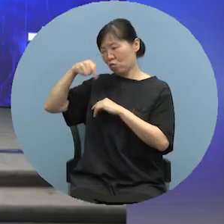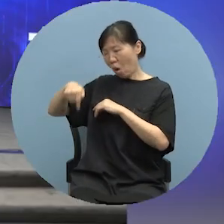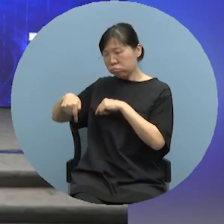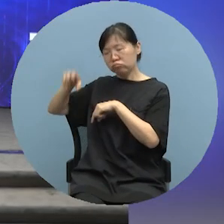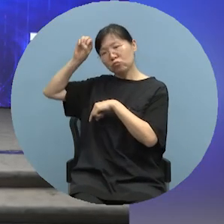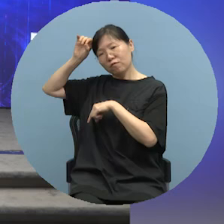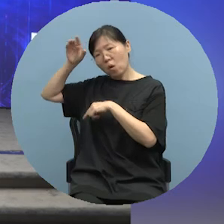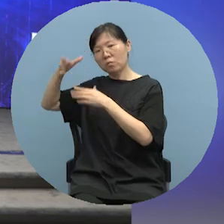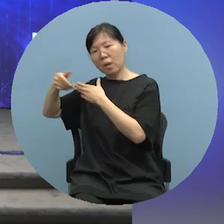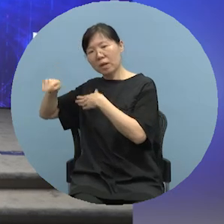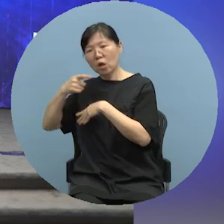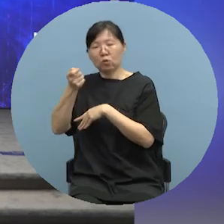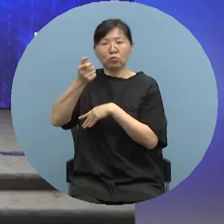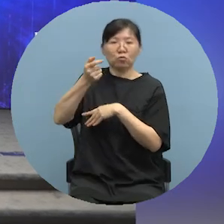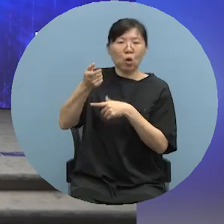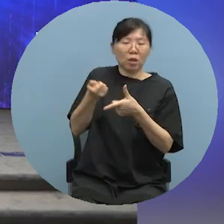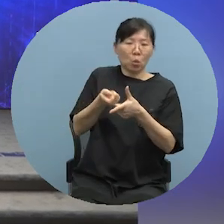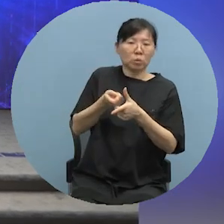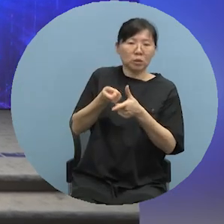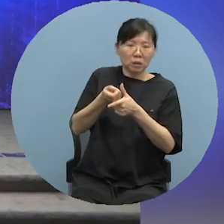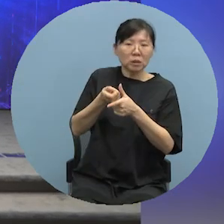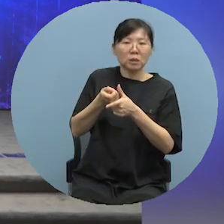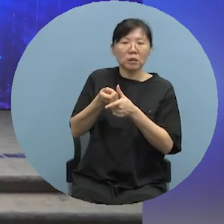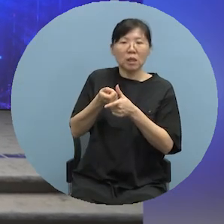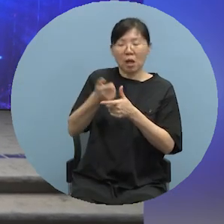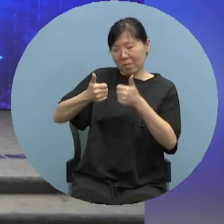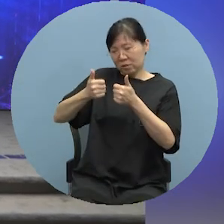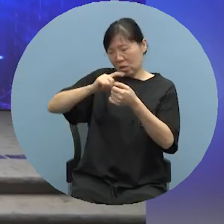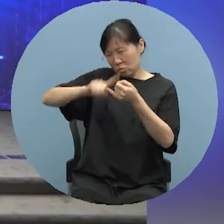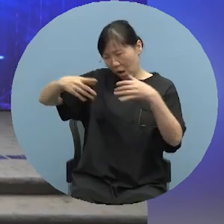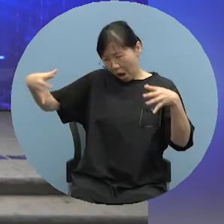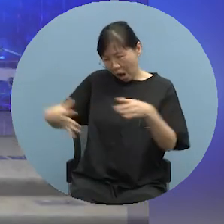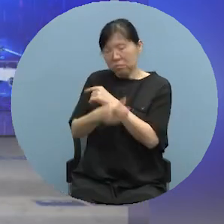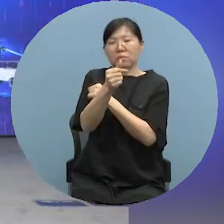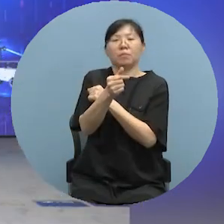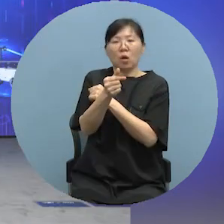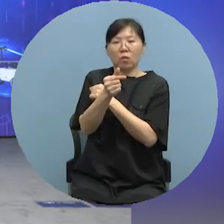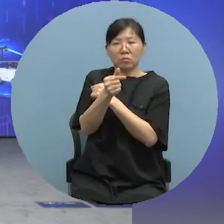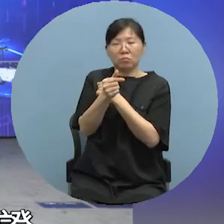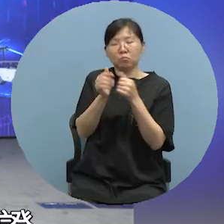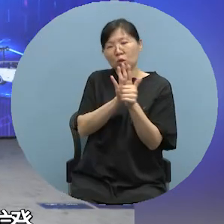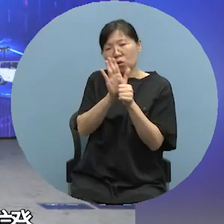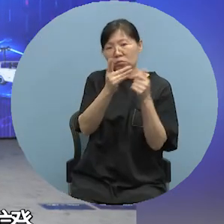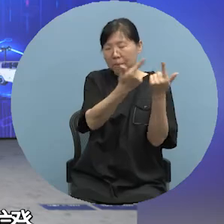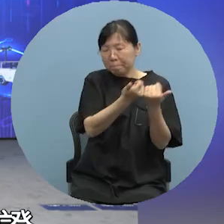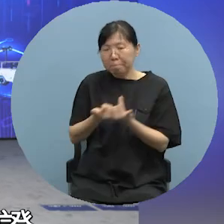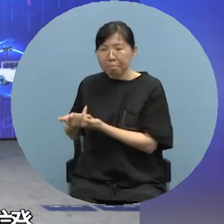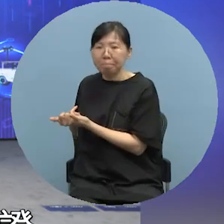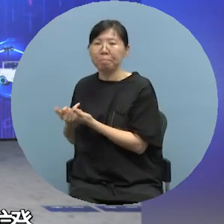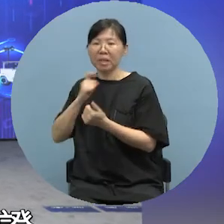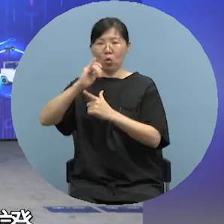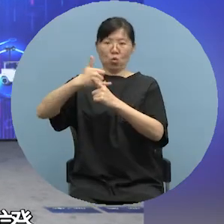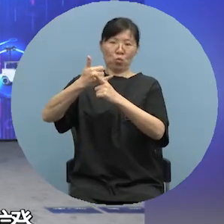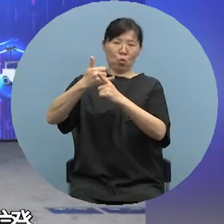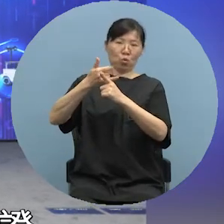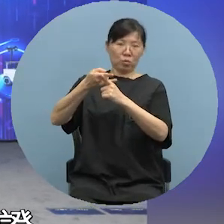界，包括初创企业，为最后的十强比赛方案配对技术方案，并且进行了为期六